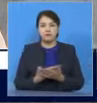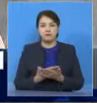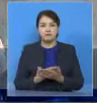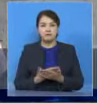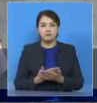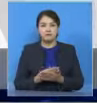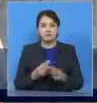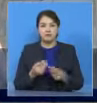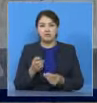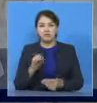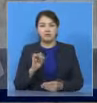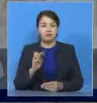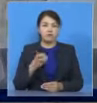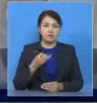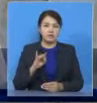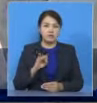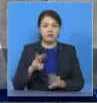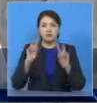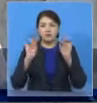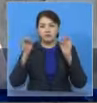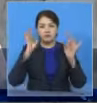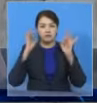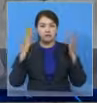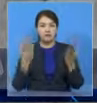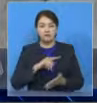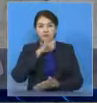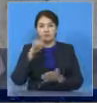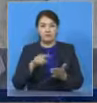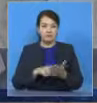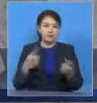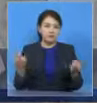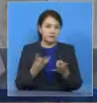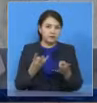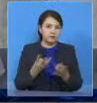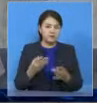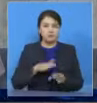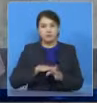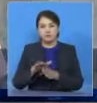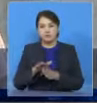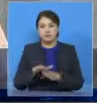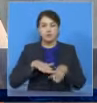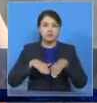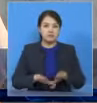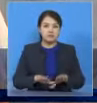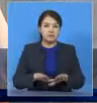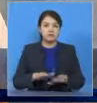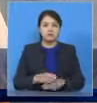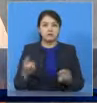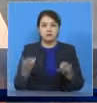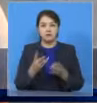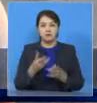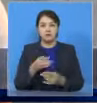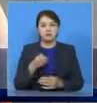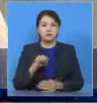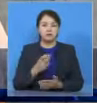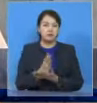это плата Актулагай. Мы озвучили на сегодняшний день вопросы, которые необходимо нам, местным исполнительным органам, решать. Это создавать необходимую